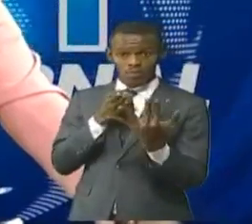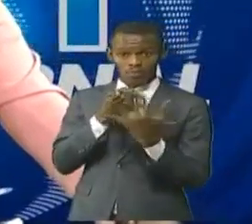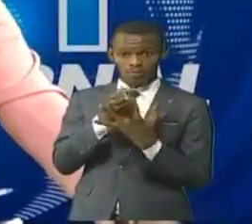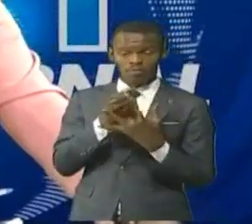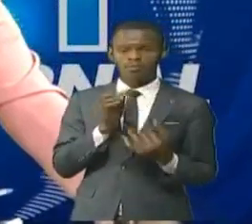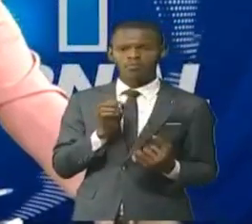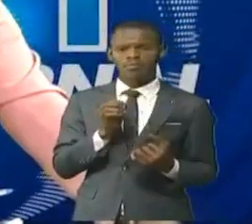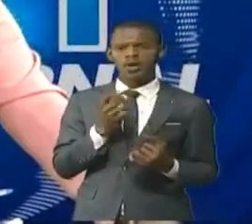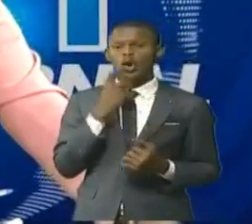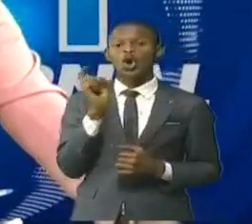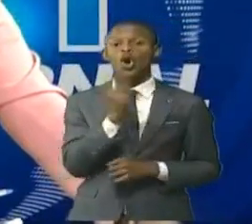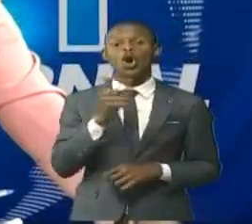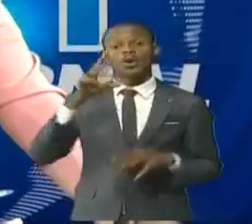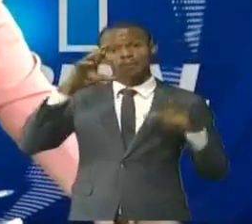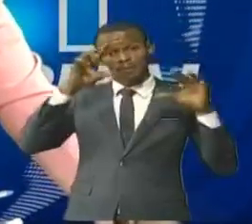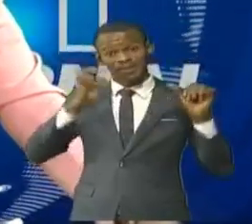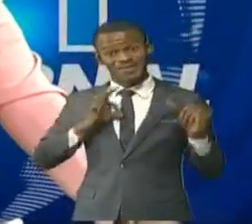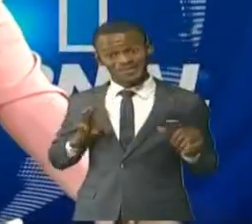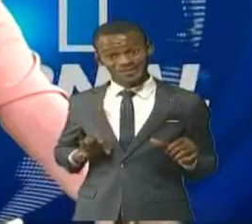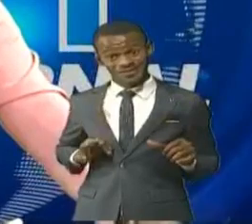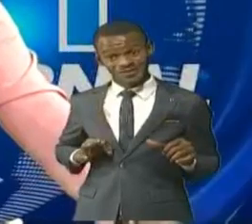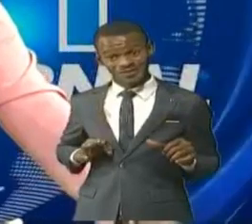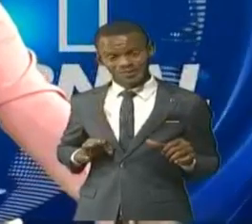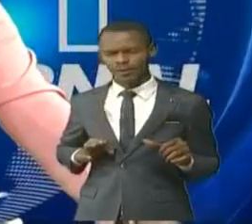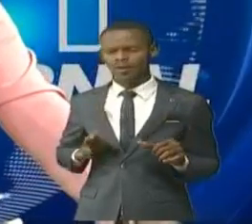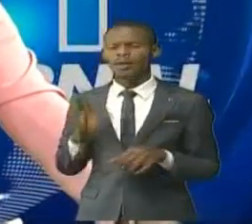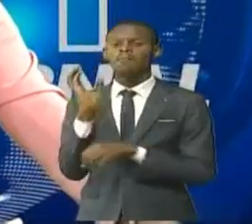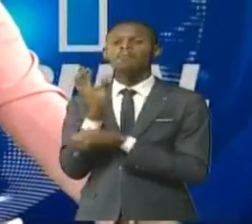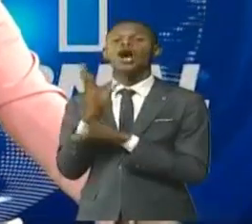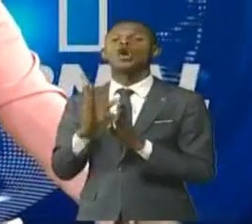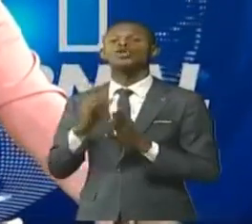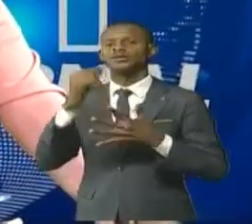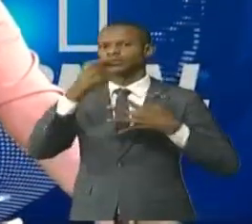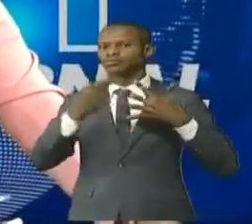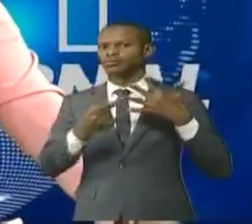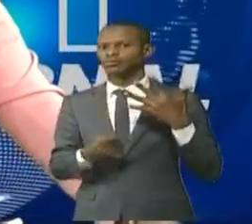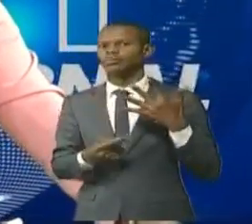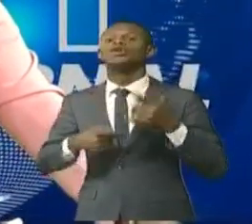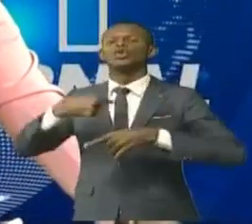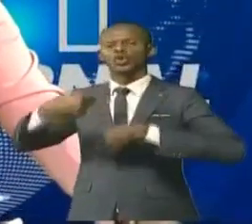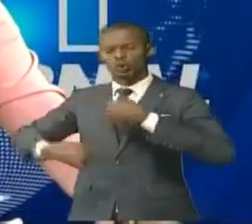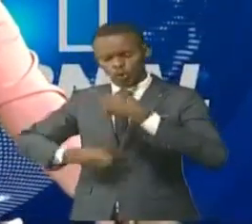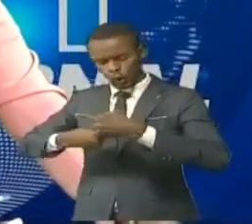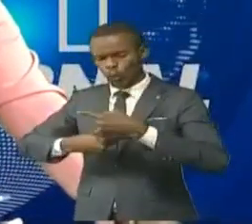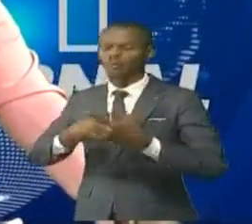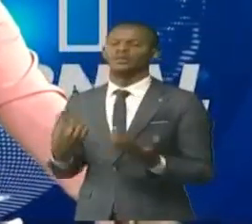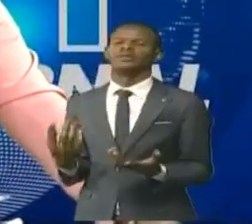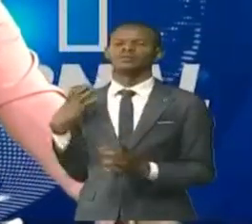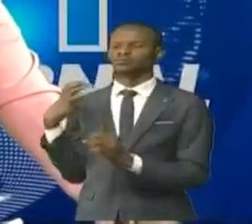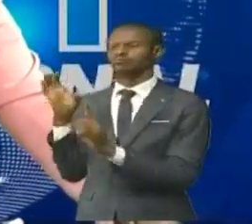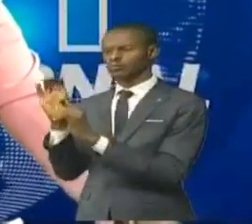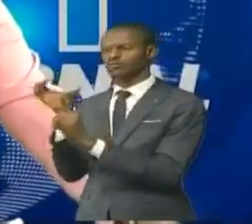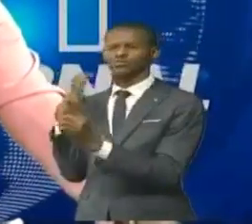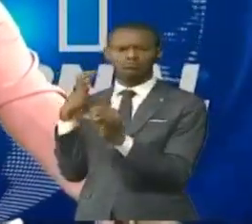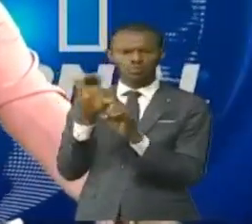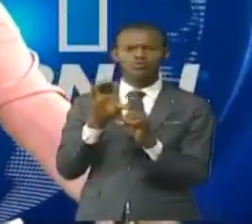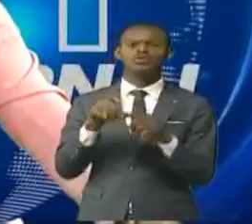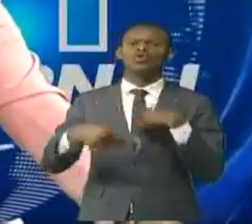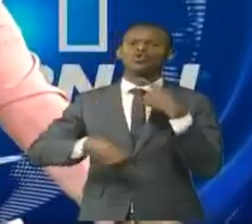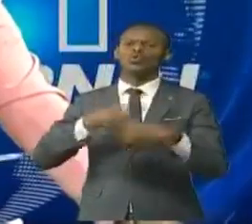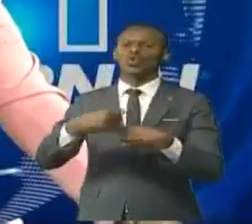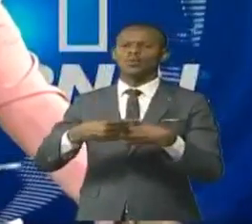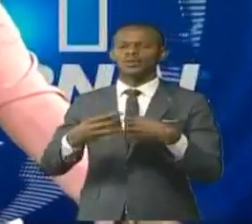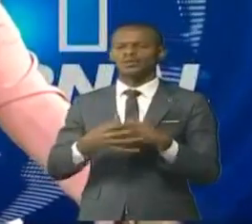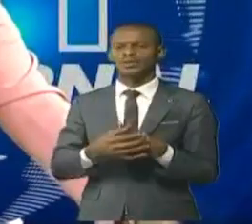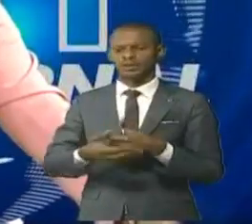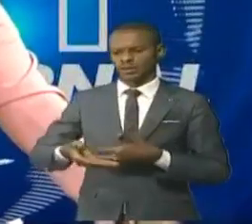principaux du cabinet du chef de l'État ont pris leurs fonctions ce mercredi au cours d'une cérémonie de remise-reprise entre les conseillers principaux